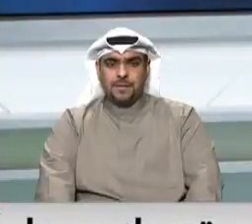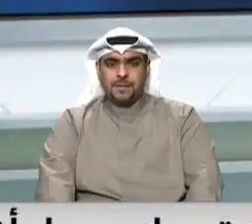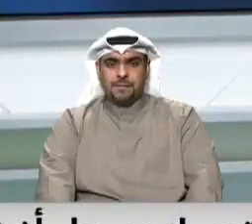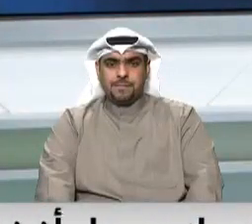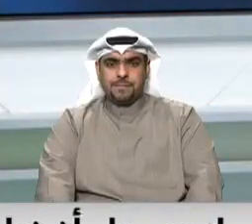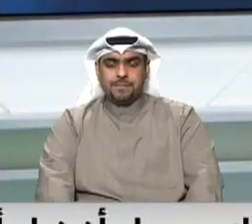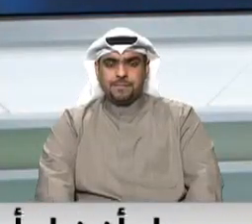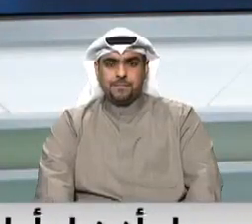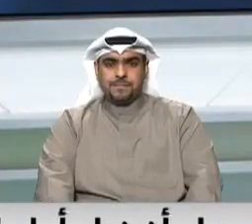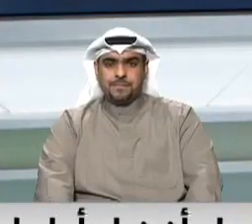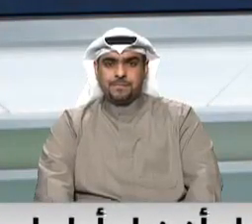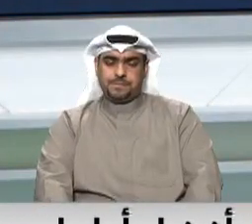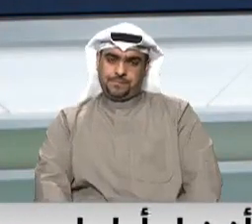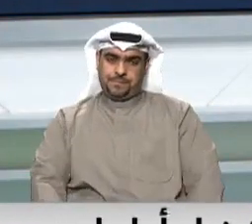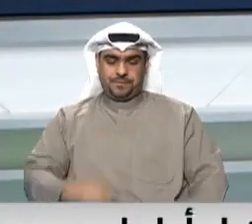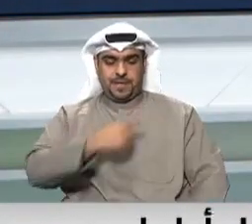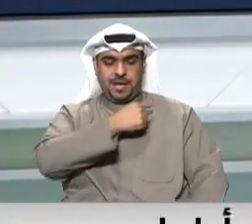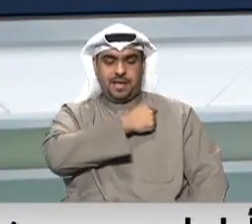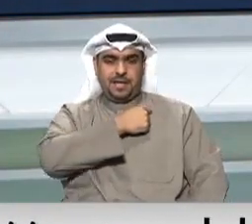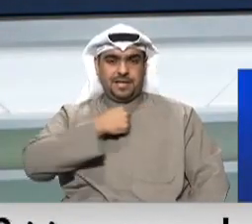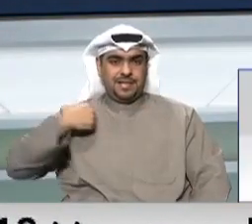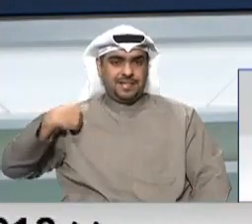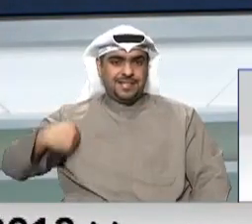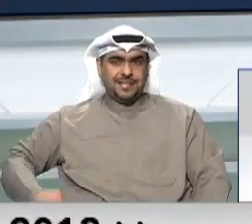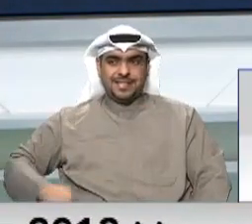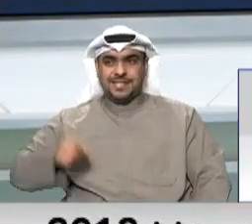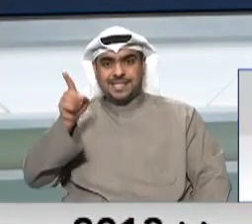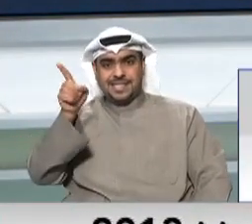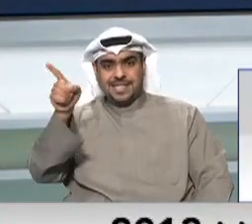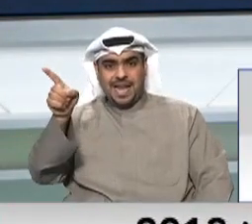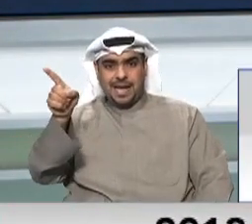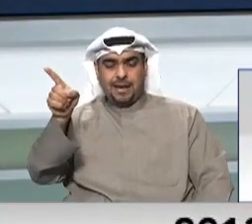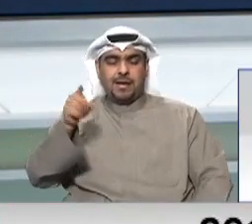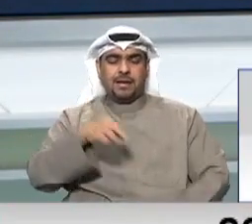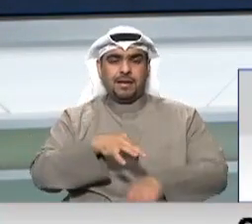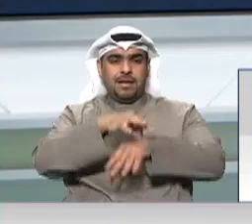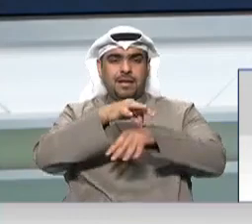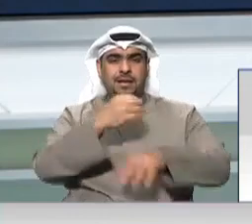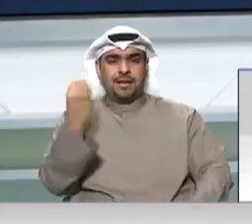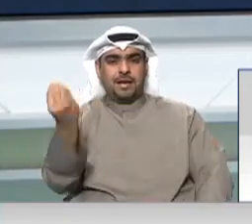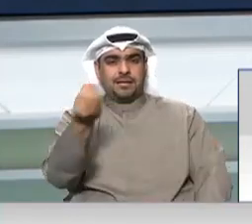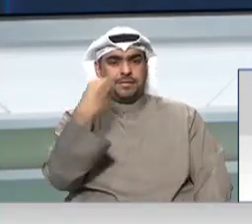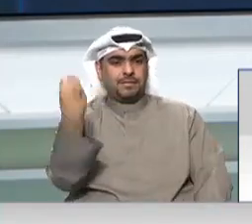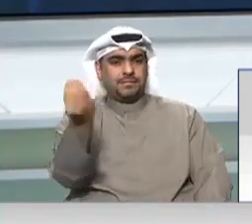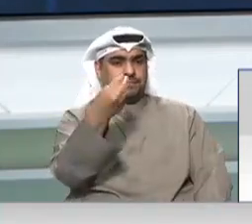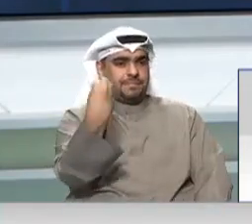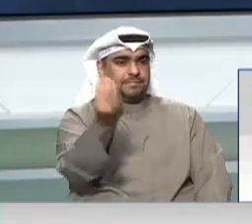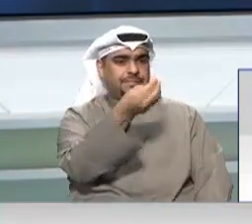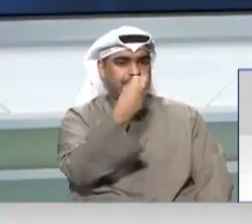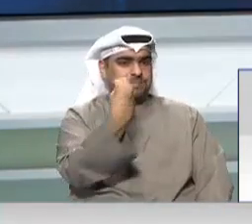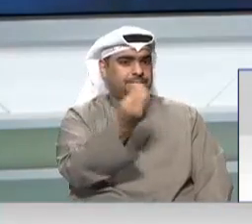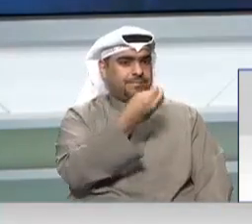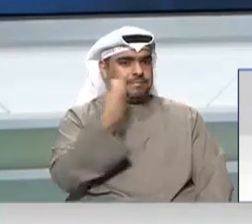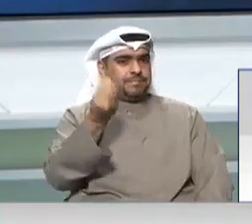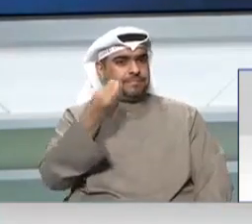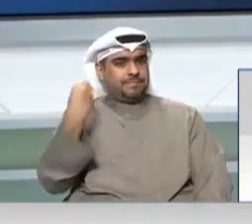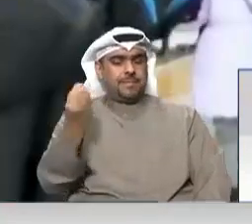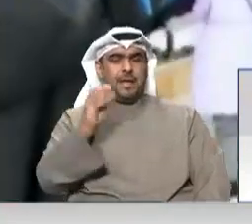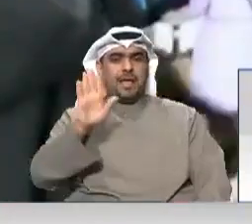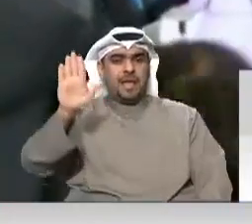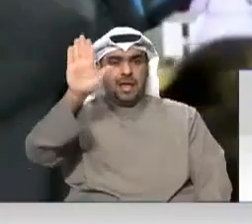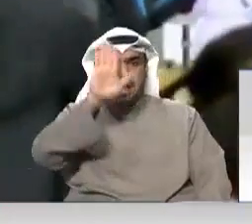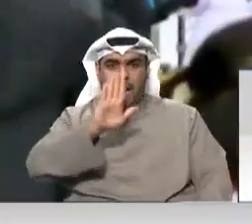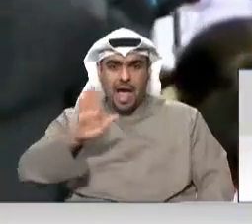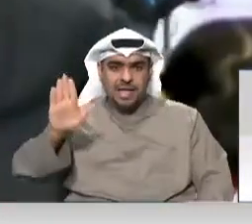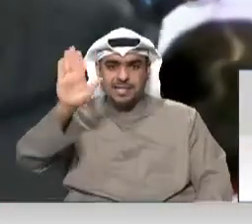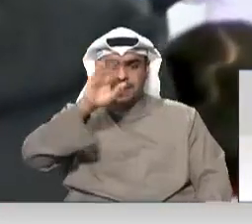بلغ عدد الرحلات المحلية في الصين وكذلك العابرة للحدود والمنطلقة من الدولة الآسيوية خلال فترة العطلة